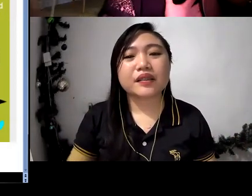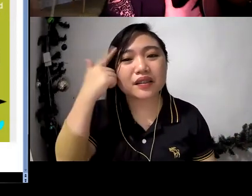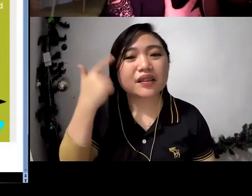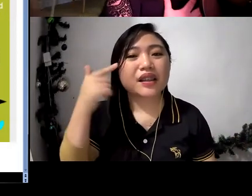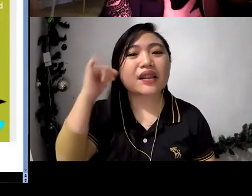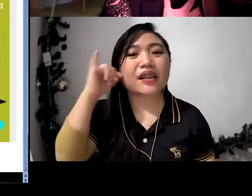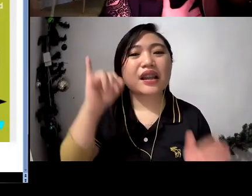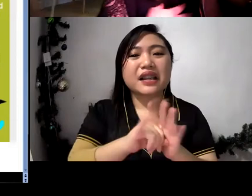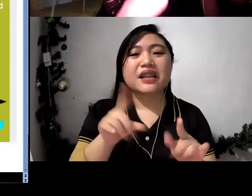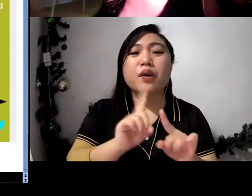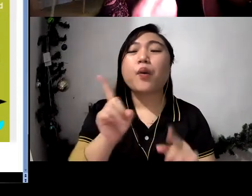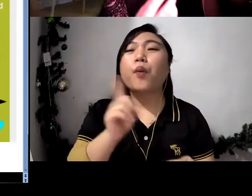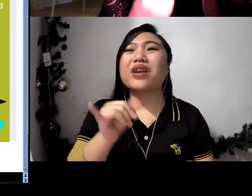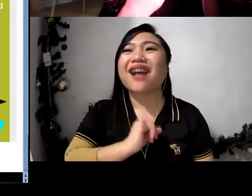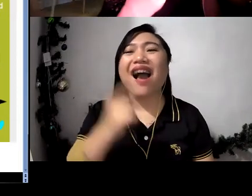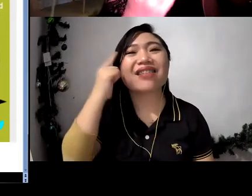sarili ko. Okay? So